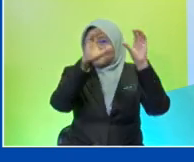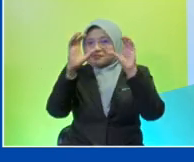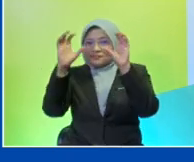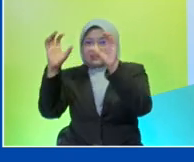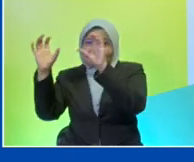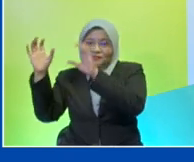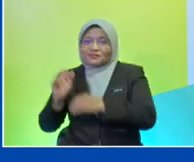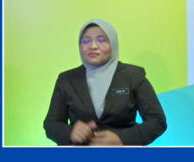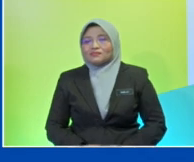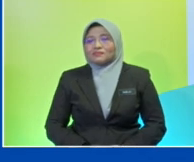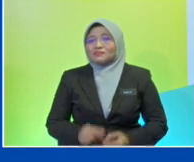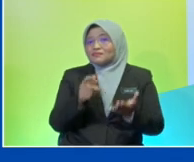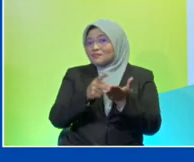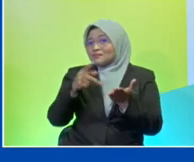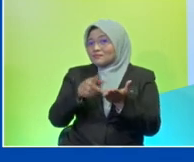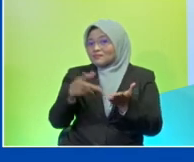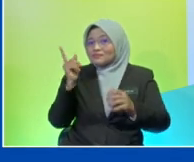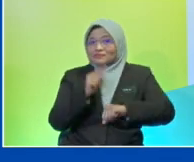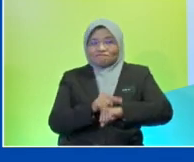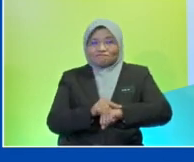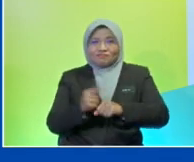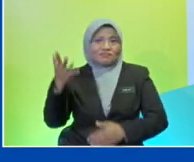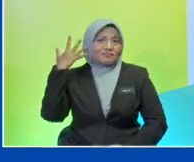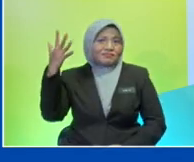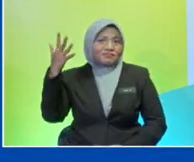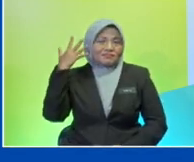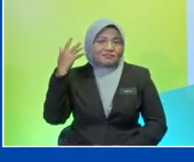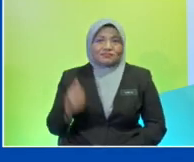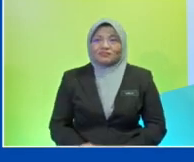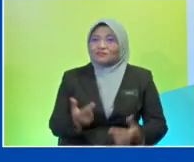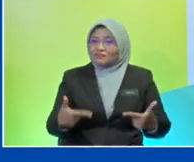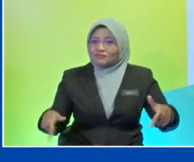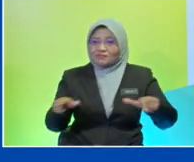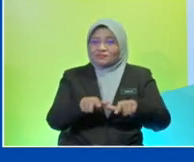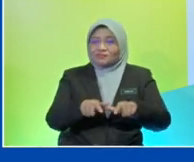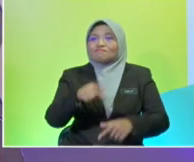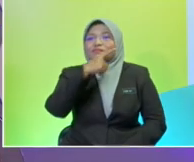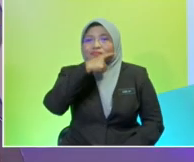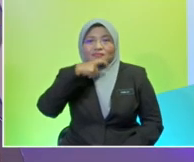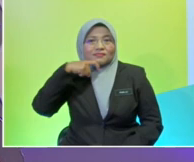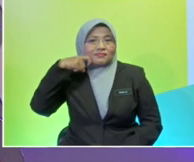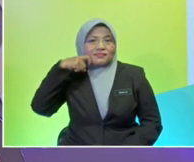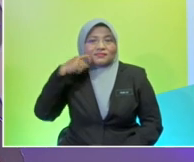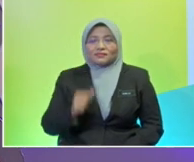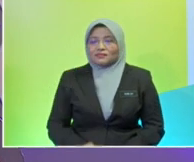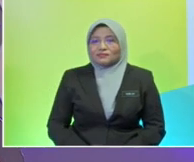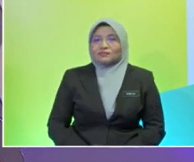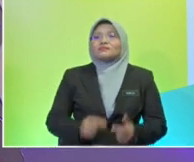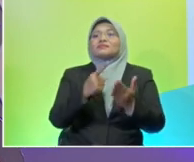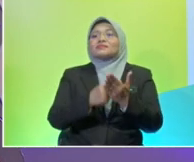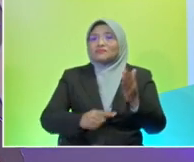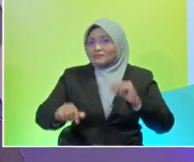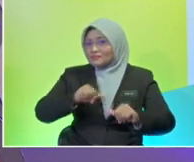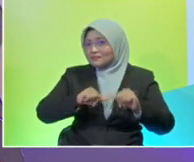cerahnya pada cuaca panas ini akan terjadilah kemarau Mari kita lihat pula Apakah Activity yang